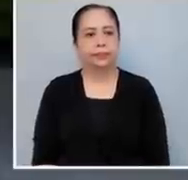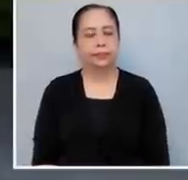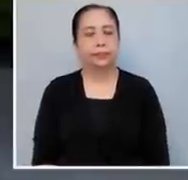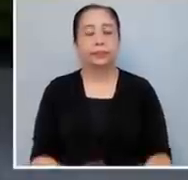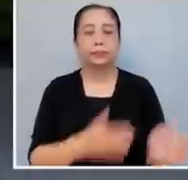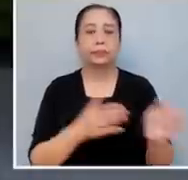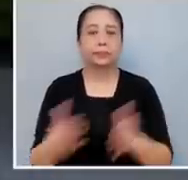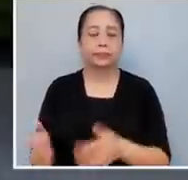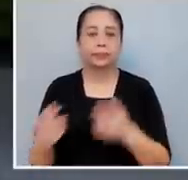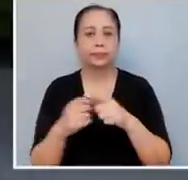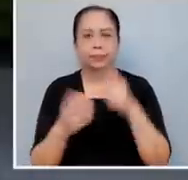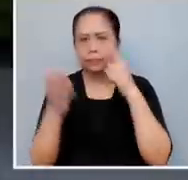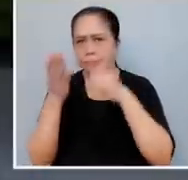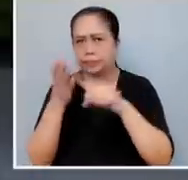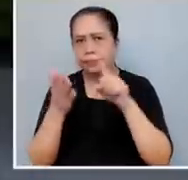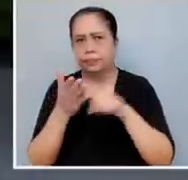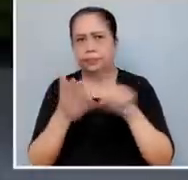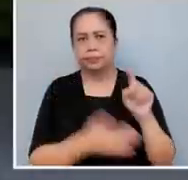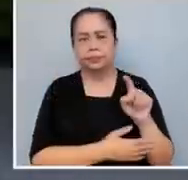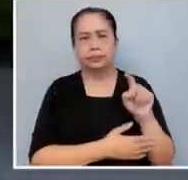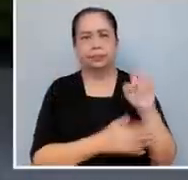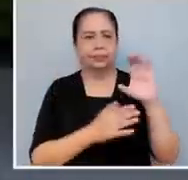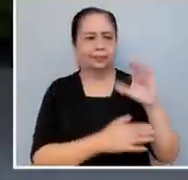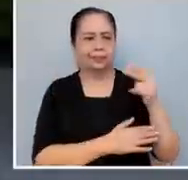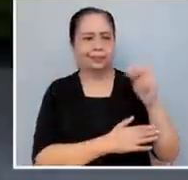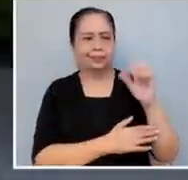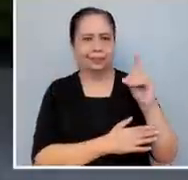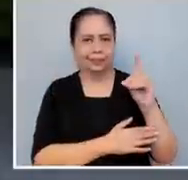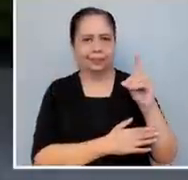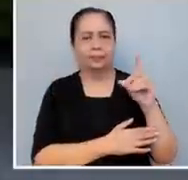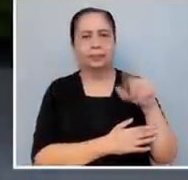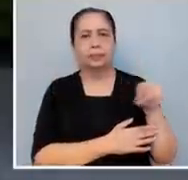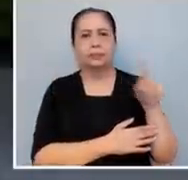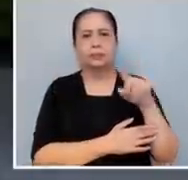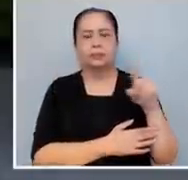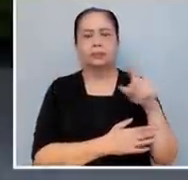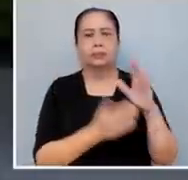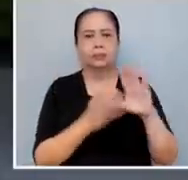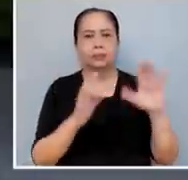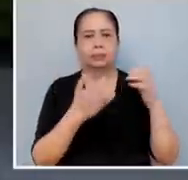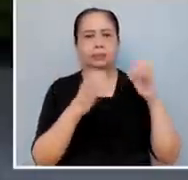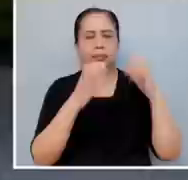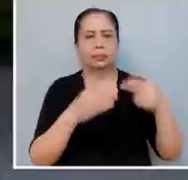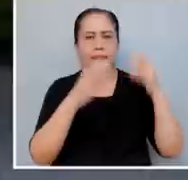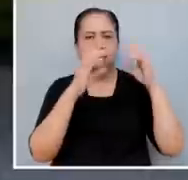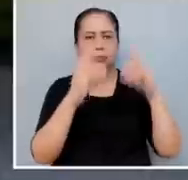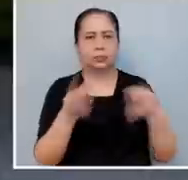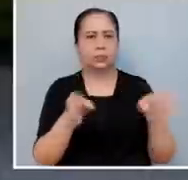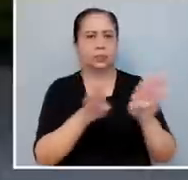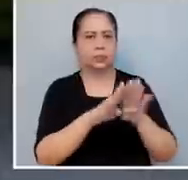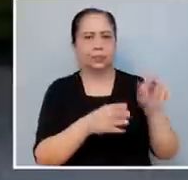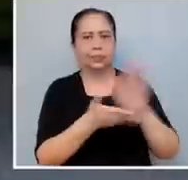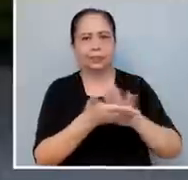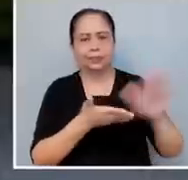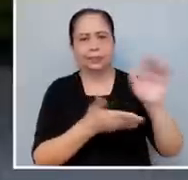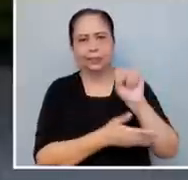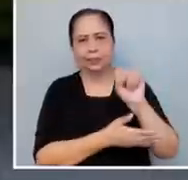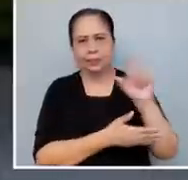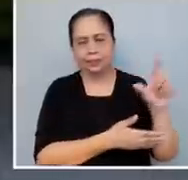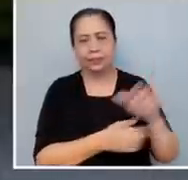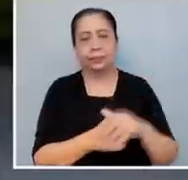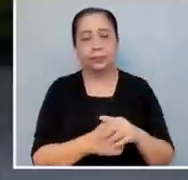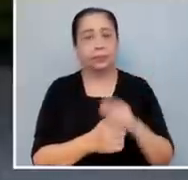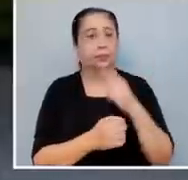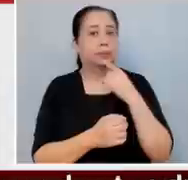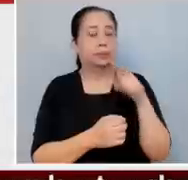Samantala, pinasisilip na ng Commission on Higher Education o CHED ang biglaang pagsasara ng Koleyo de San Lorenzo.